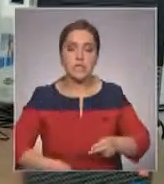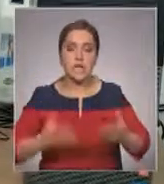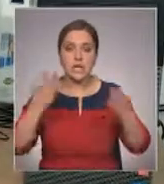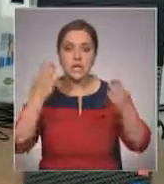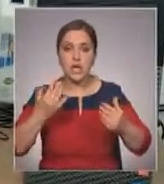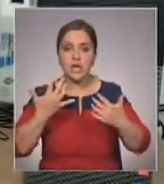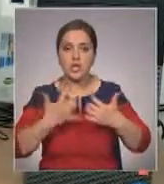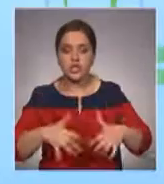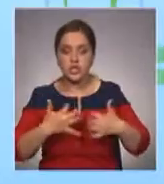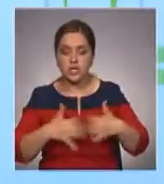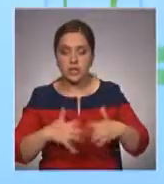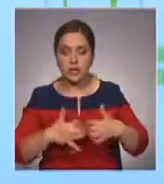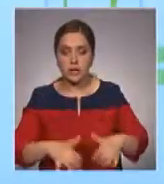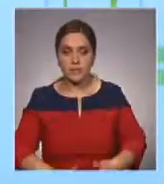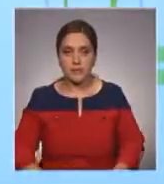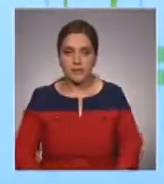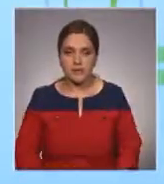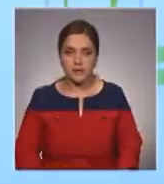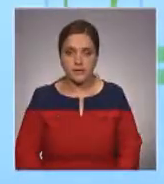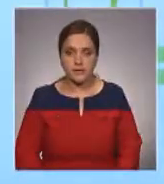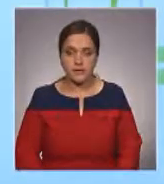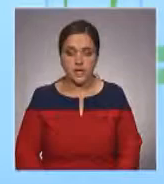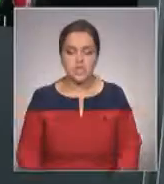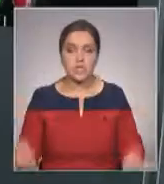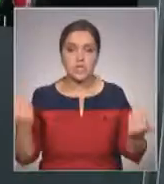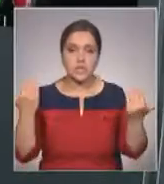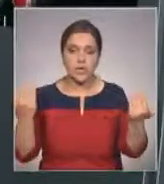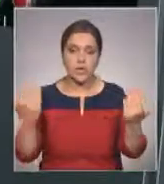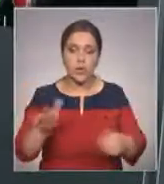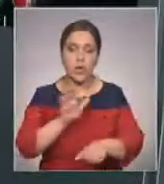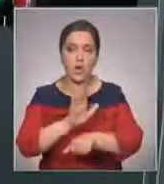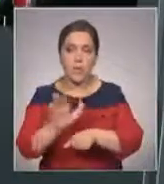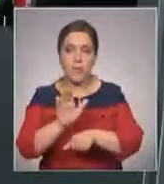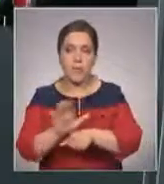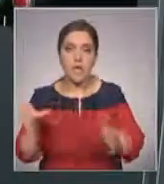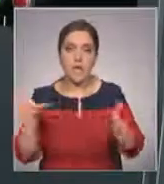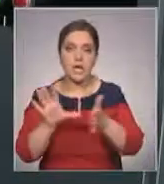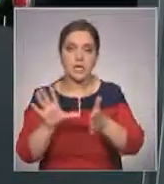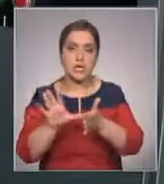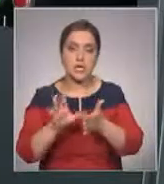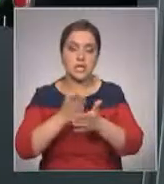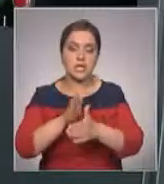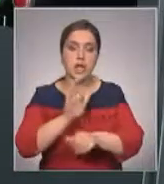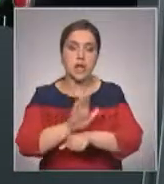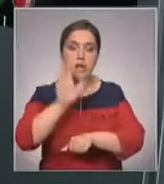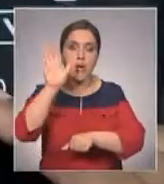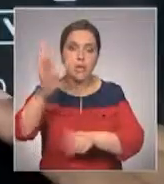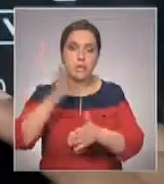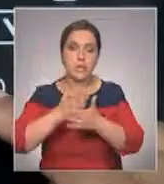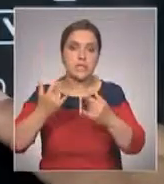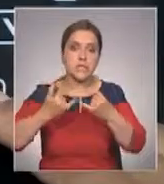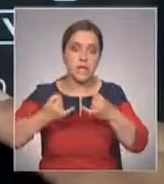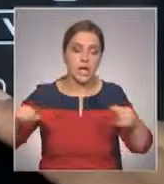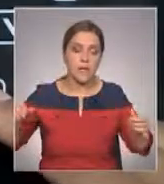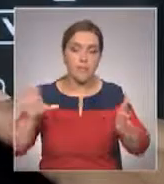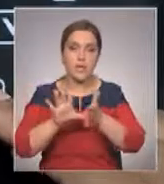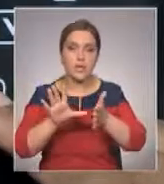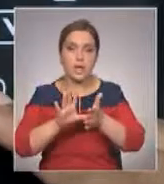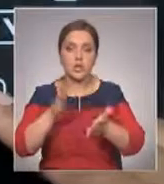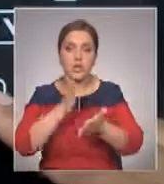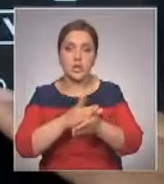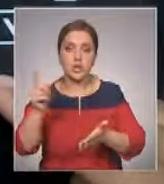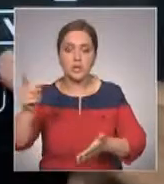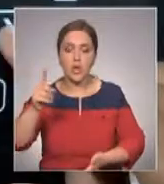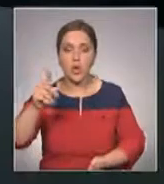получено электроэнергии. Сегодня выработанная электроэнергия поступает в общую сеть и покрывает часть ее потерь. Часть потребляет городской водоканал,